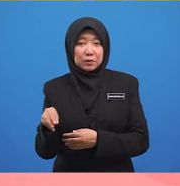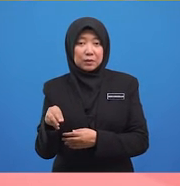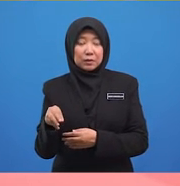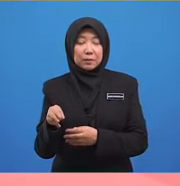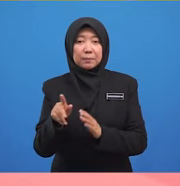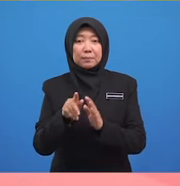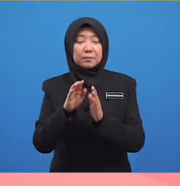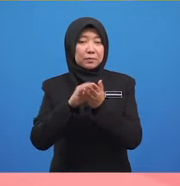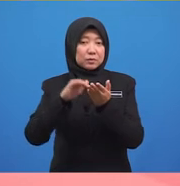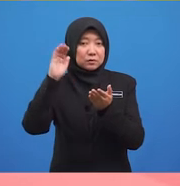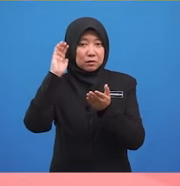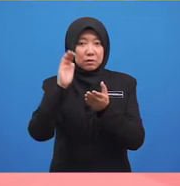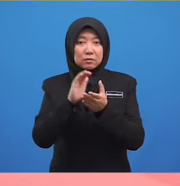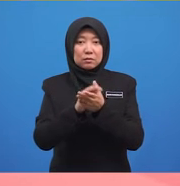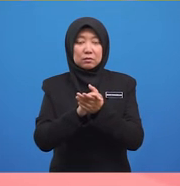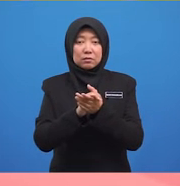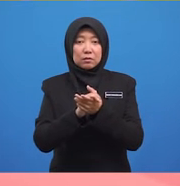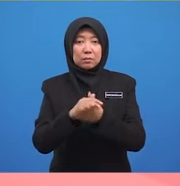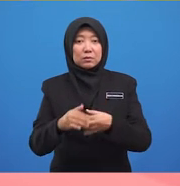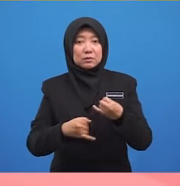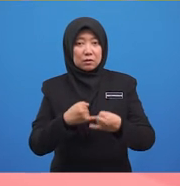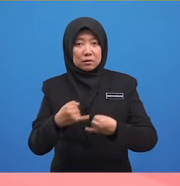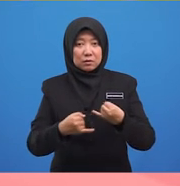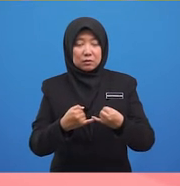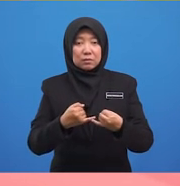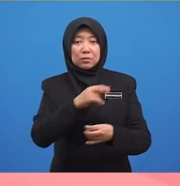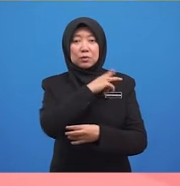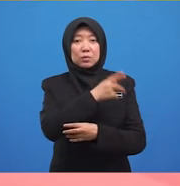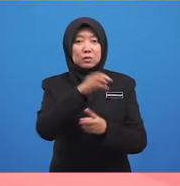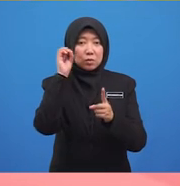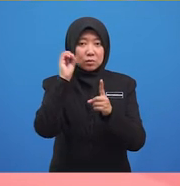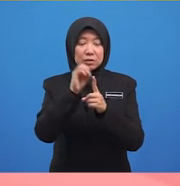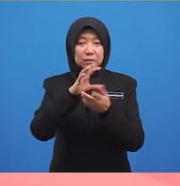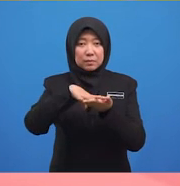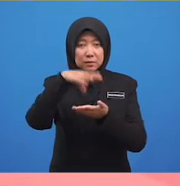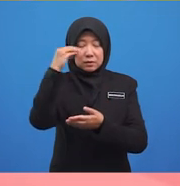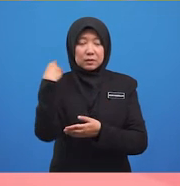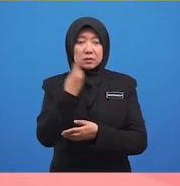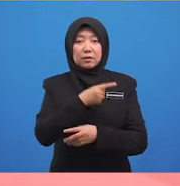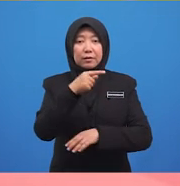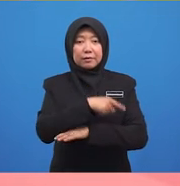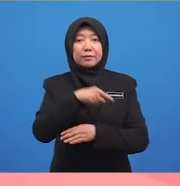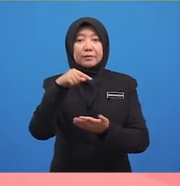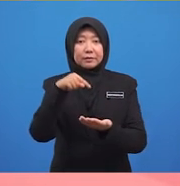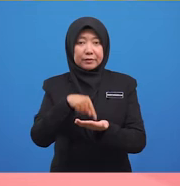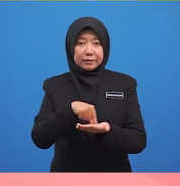murid-murid berjaya menguasai objektif pembelajaran kita pada hari ini.